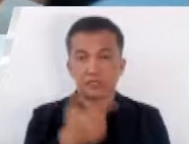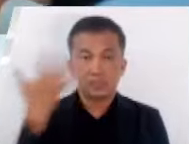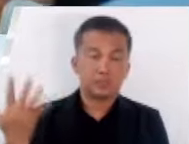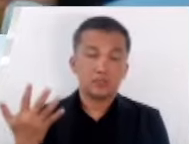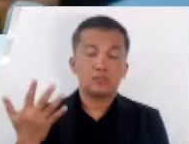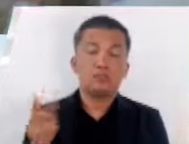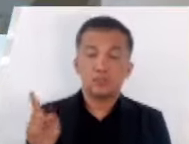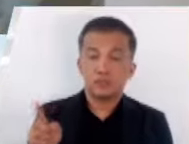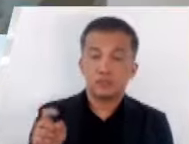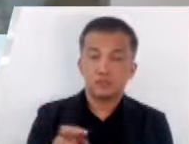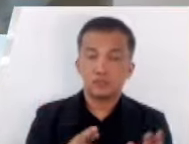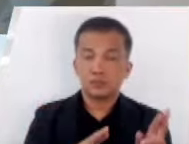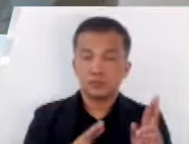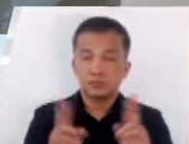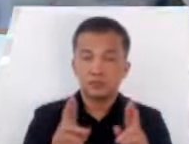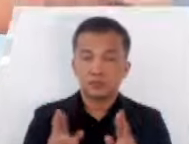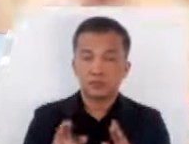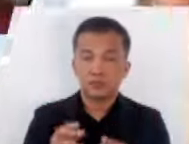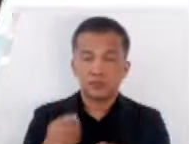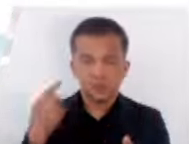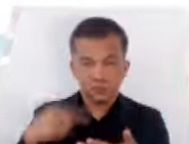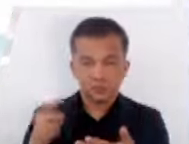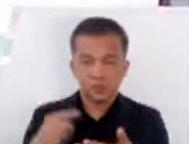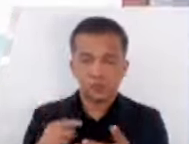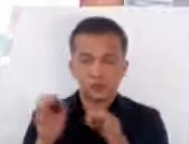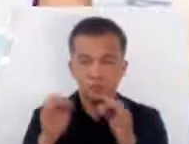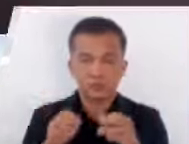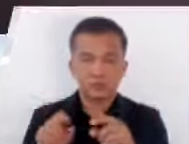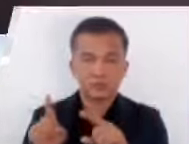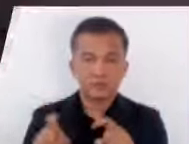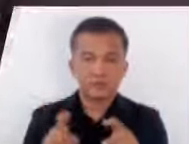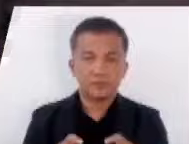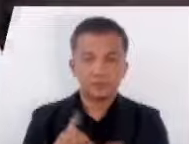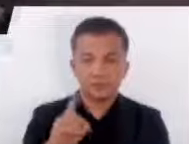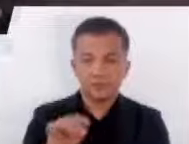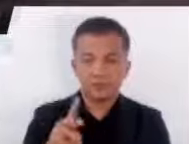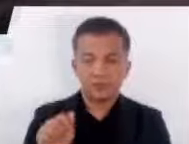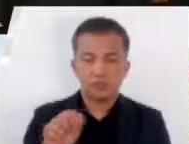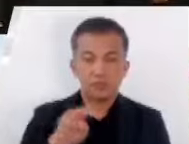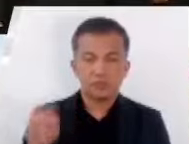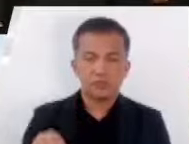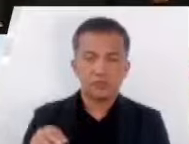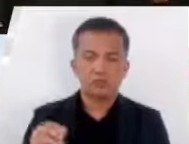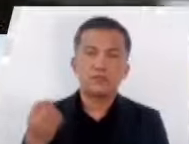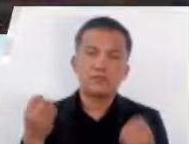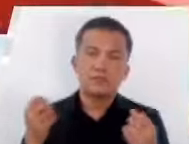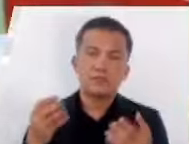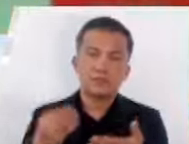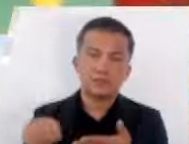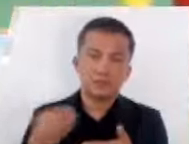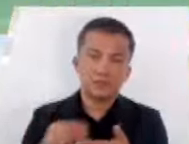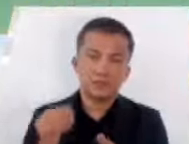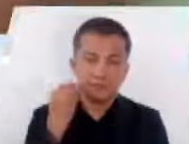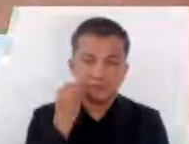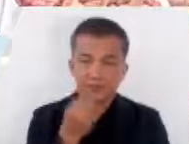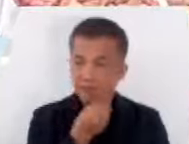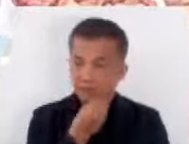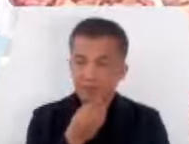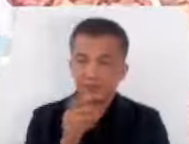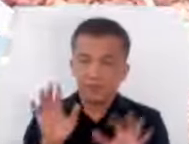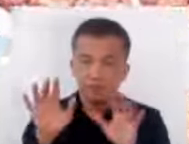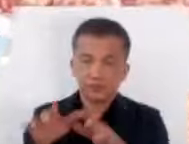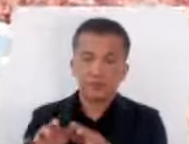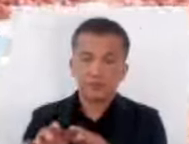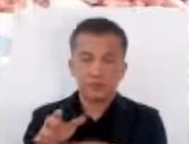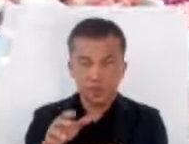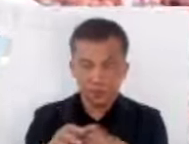nagkasanang on-the-spot drug testing. Sa Dangwa sa Maynila, dagsa na rin ang mga mamimili ng bulaklak. May mga dumayo at lumuwas ng maaga